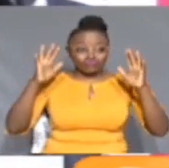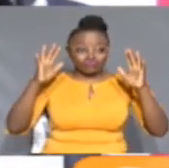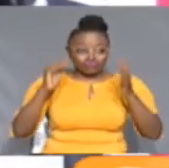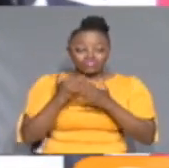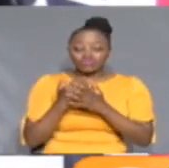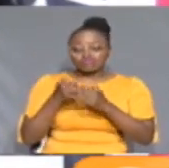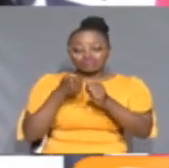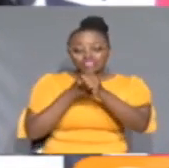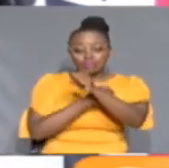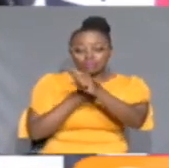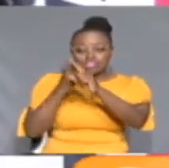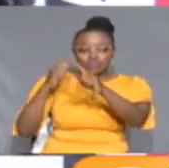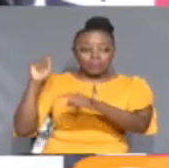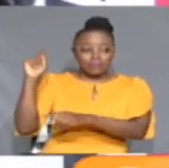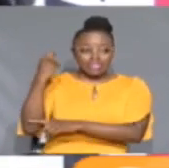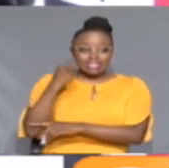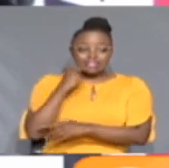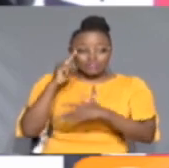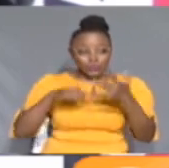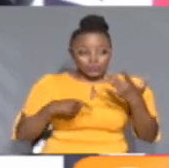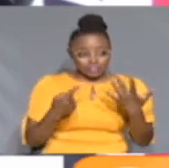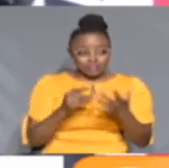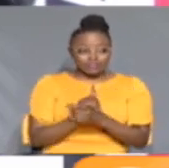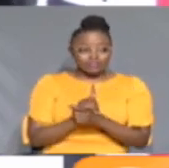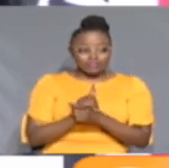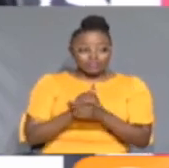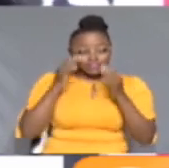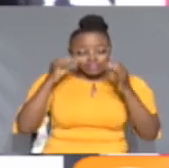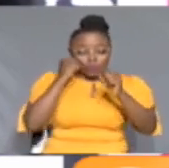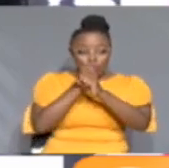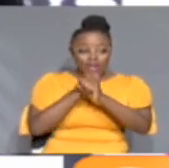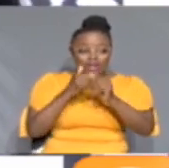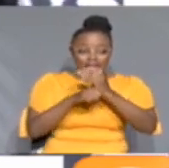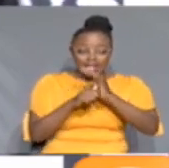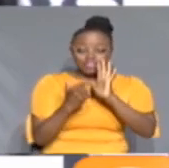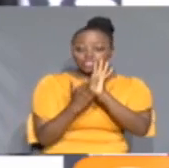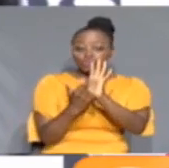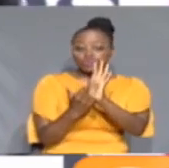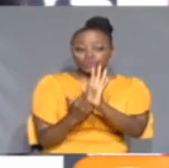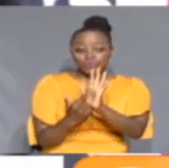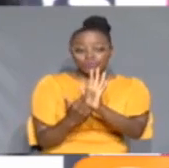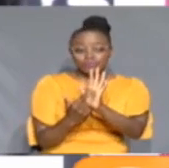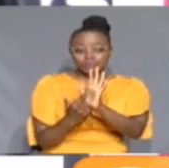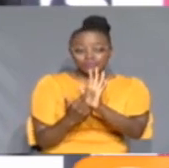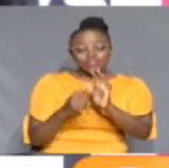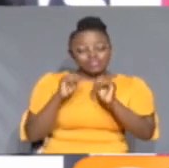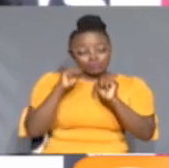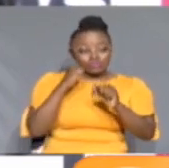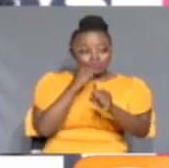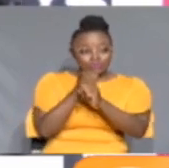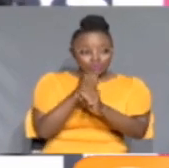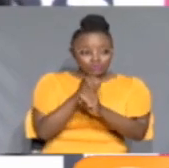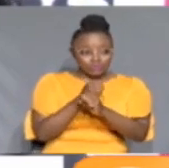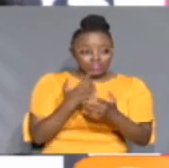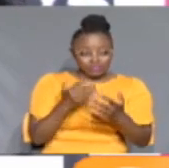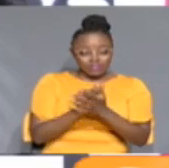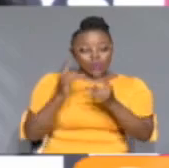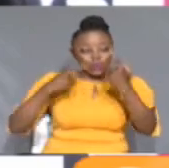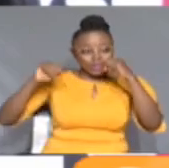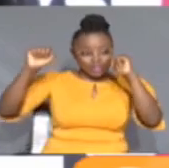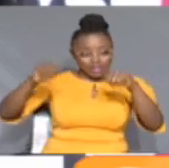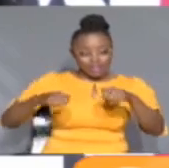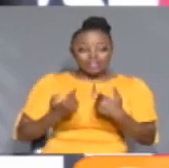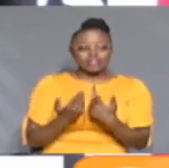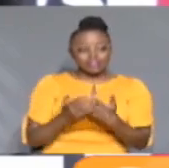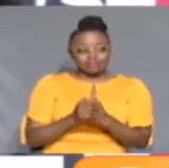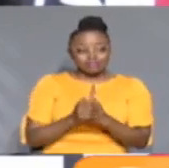from Kenya, so I said maybe to work hard, maybe to show them I can dance and I can win.